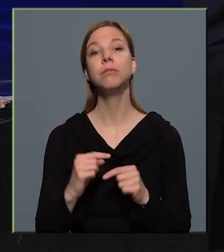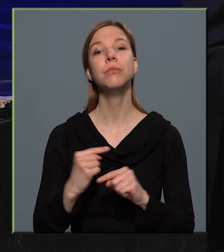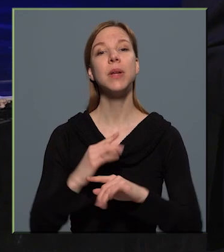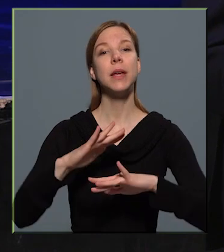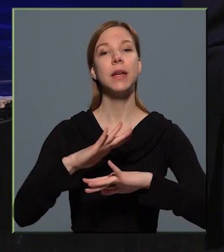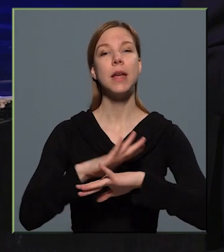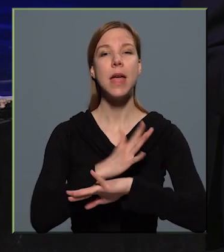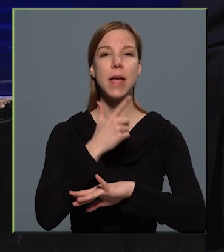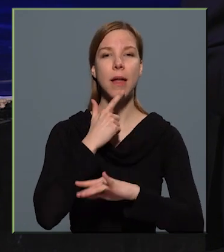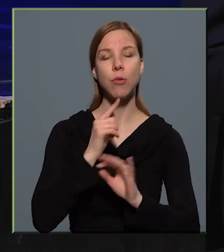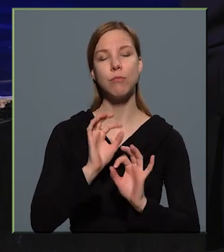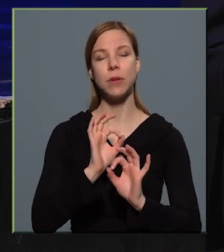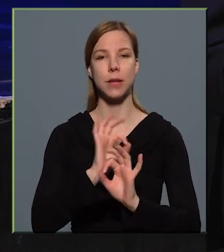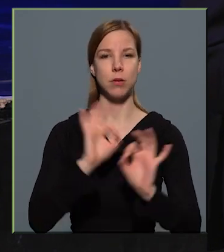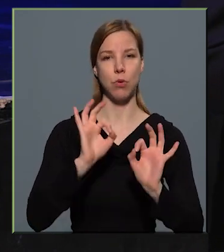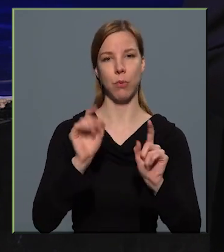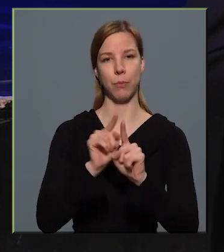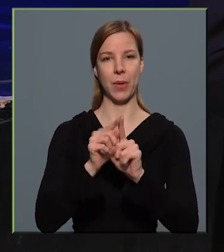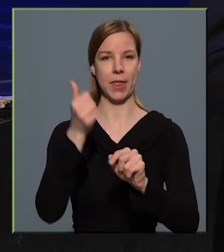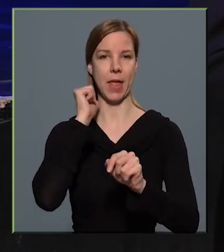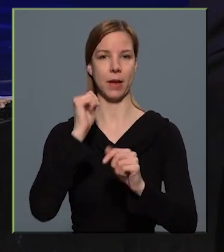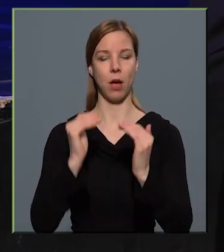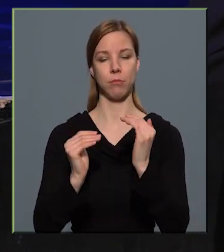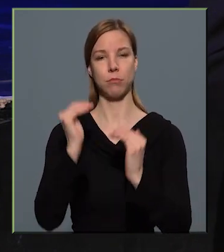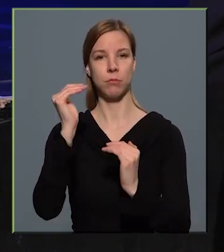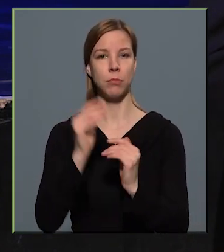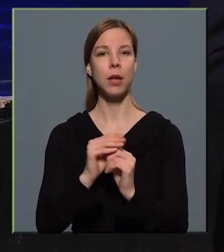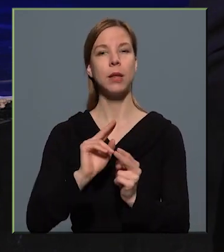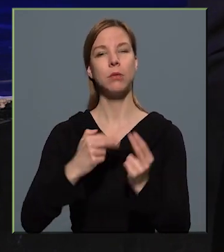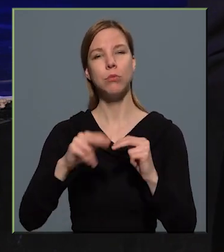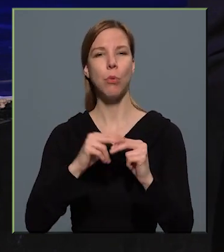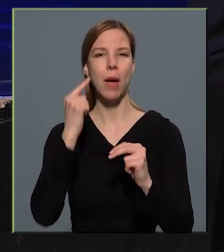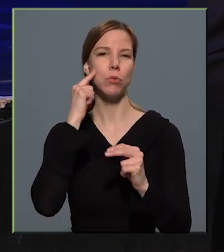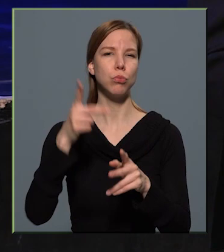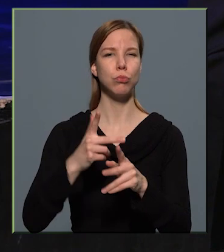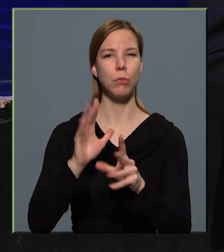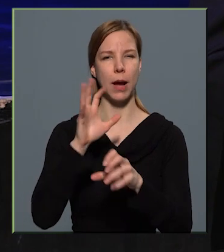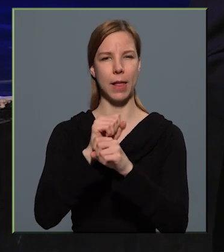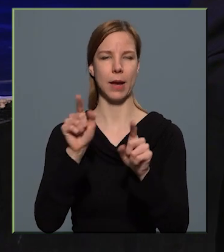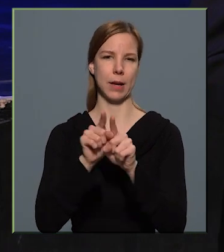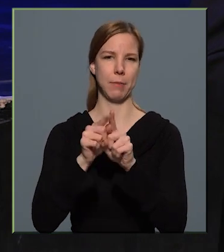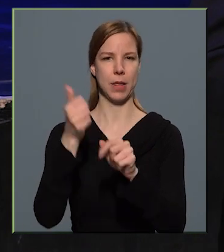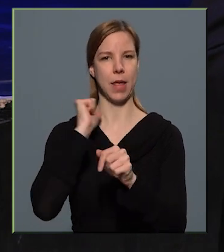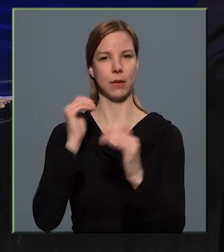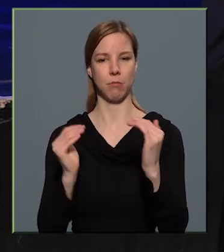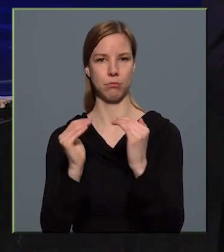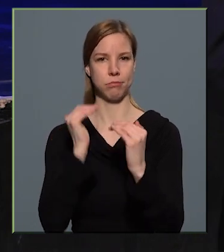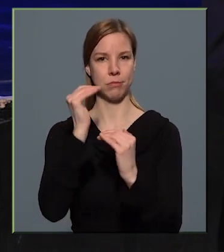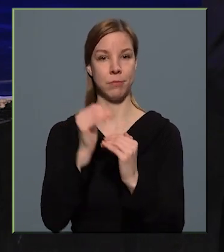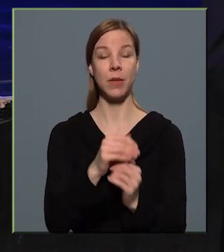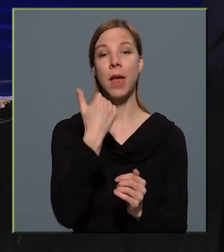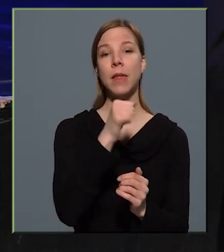hogy kicsit jobbak vagyunk, mint tegnap, hogy kicsit többet tudunk teljesíteni, mint tegnap. 132